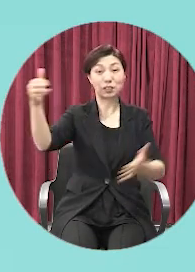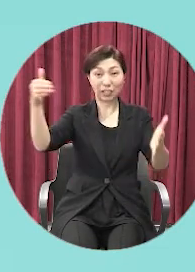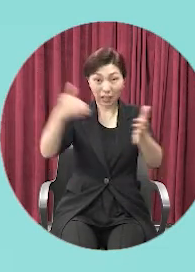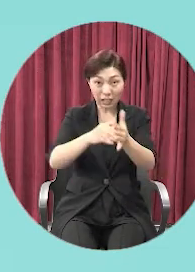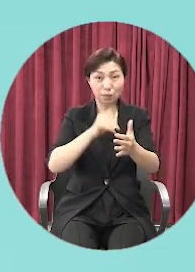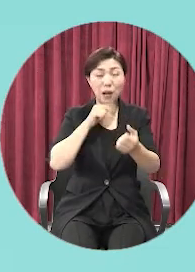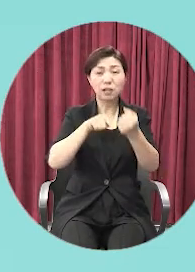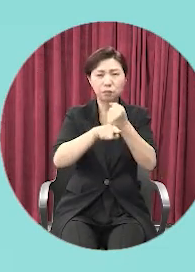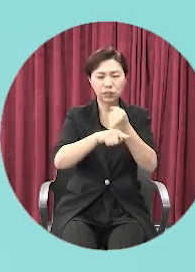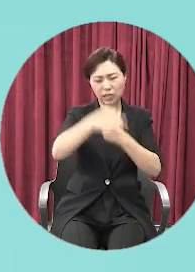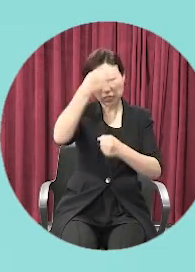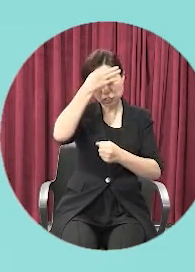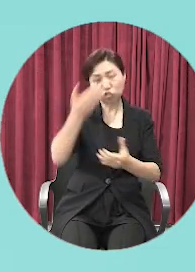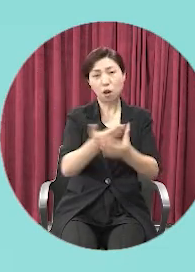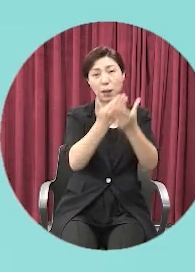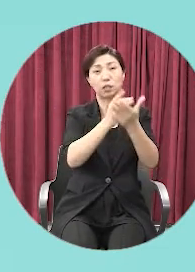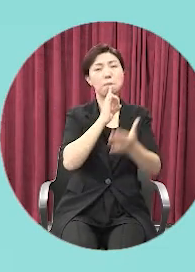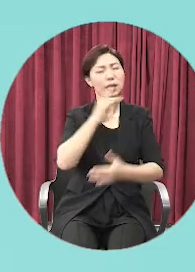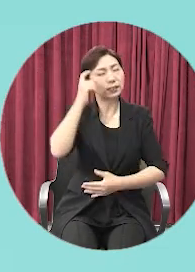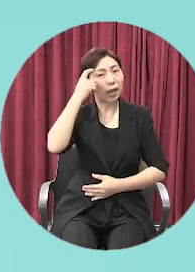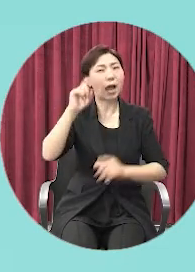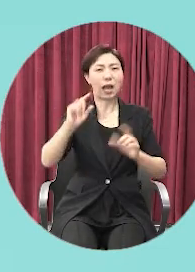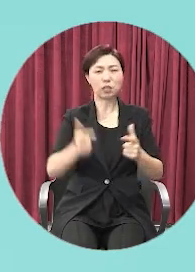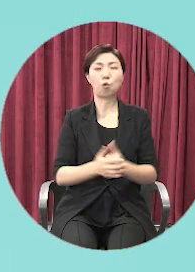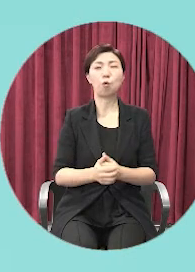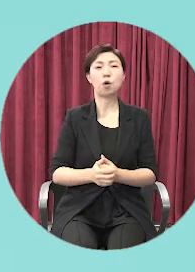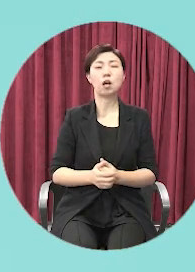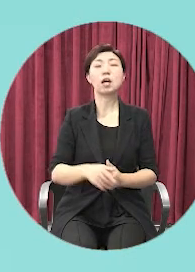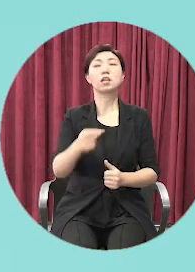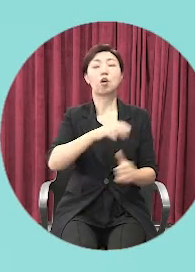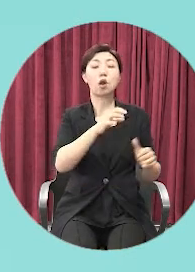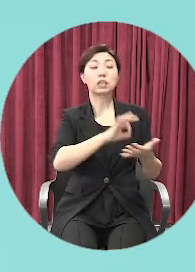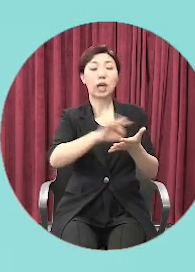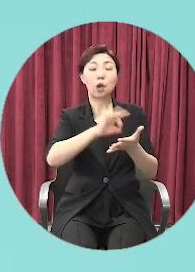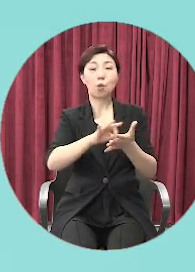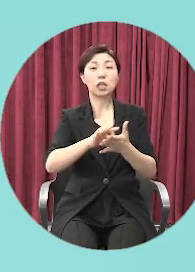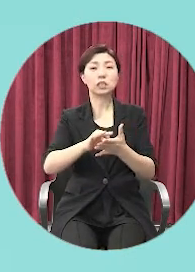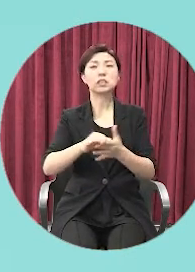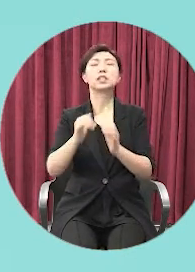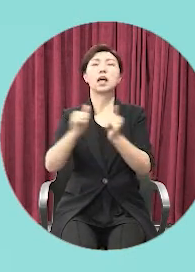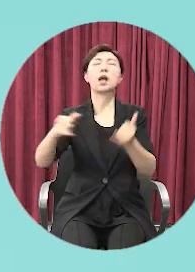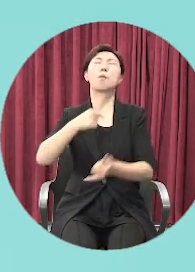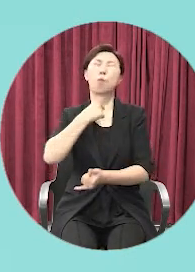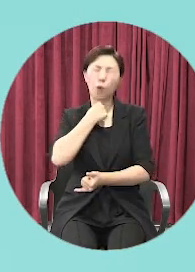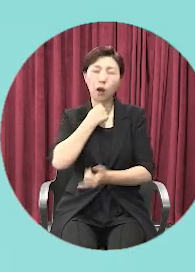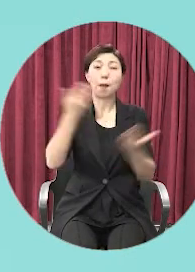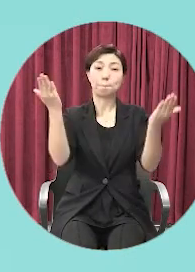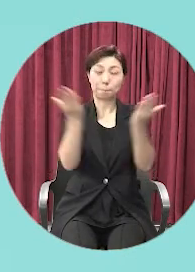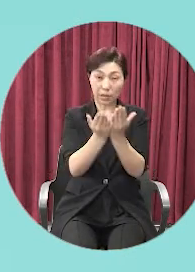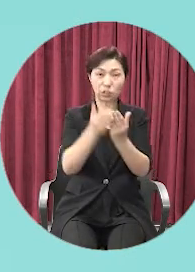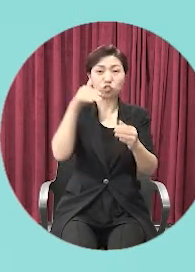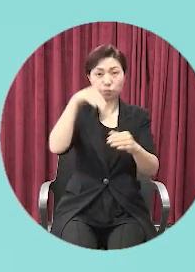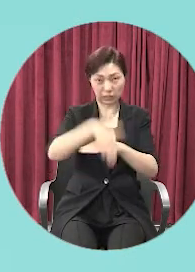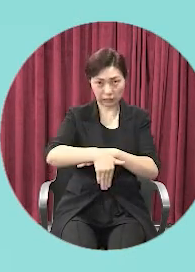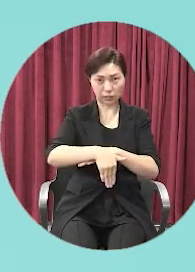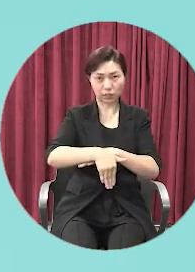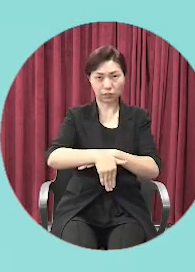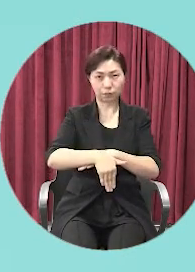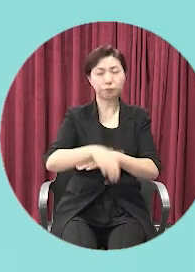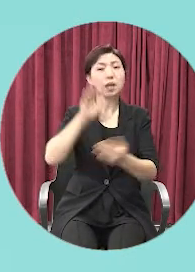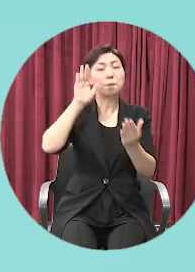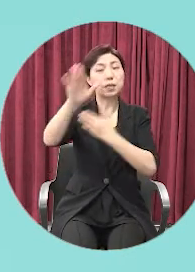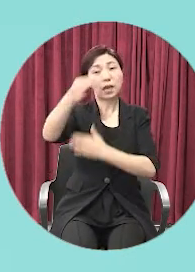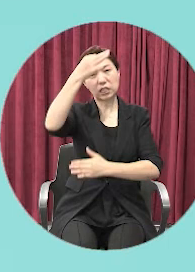100% 보기보다는 수요자의 중요도가 얼마나 강하게 어필되느냐 부분들이 그 미래